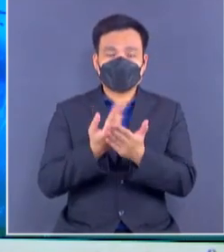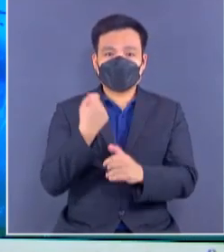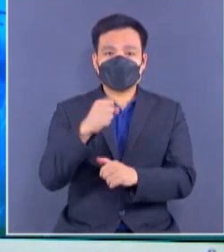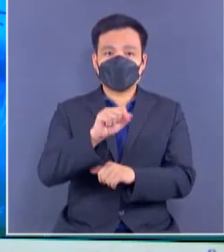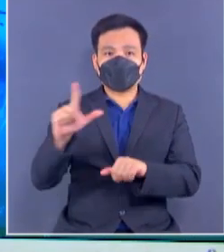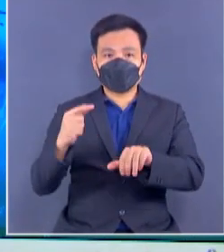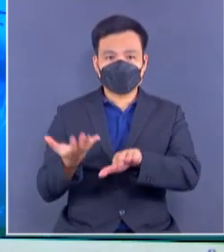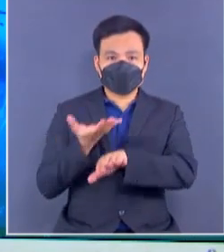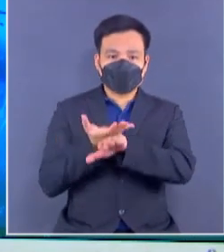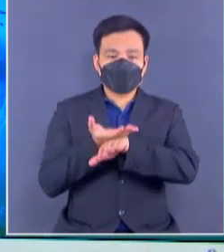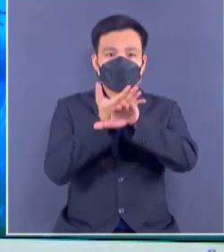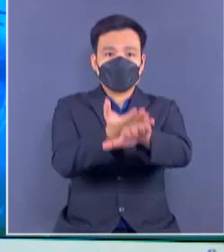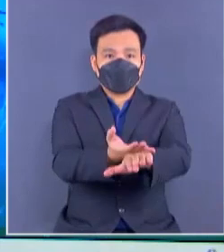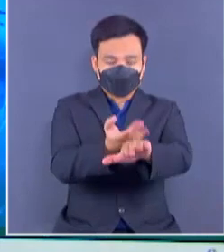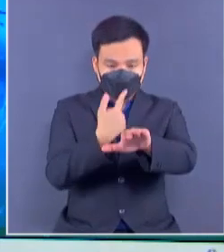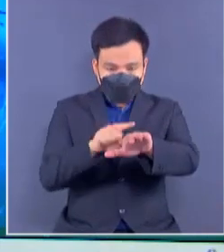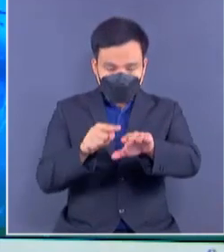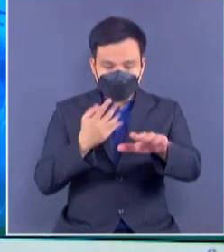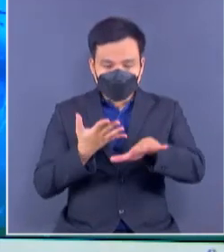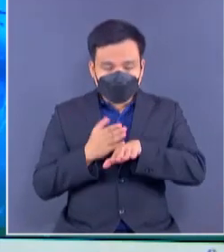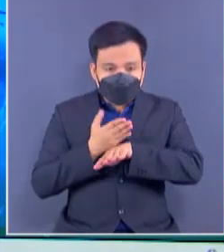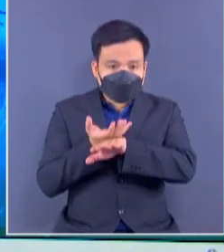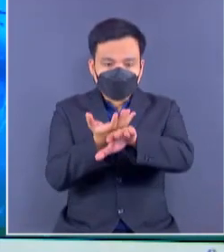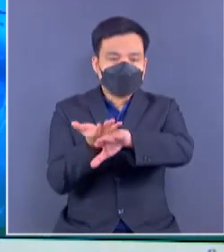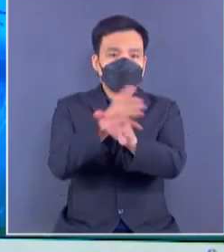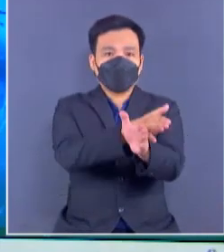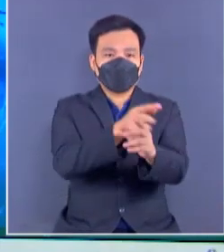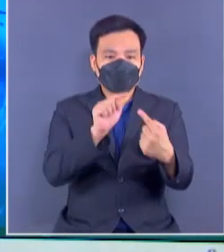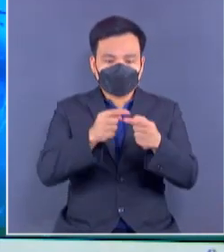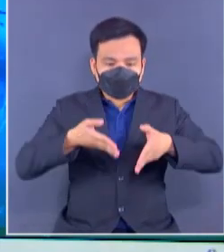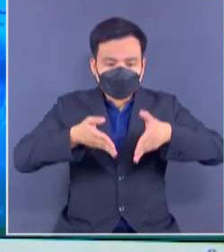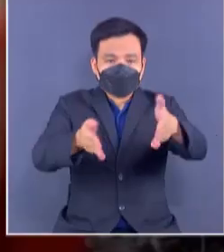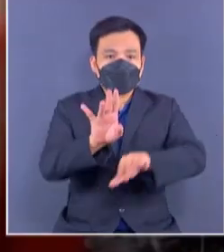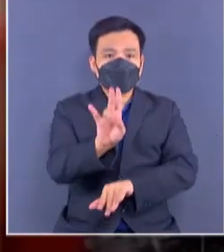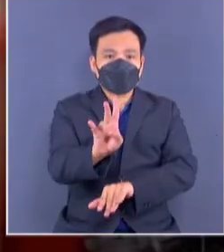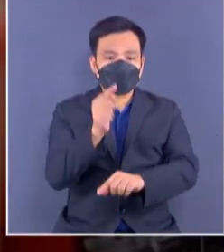เกิดอุบัติเหตุที่มอเตอร์เวย์สาย7ขาเข้าเมืองพัทยาครับ